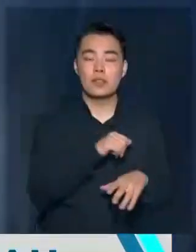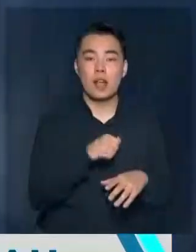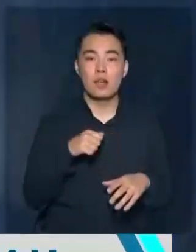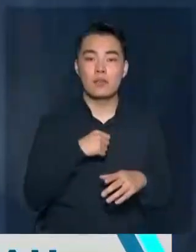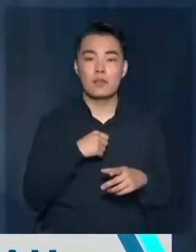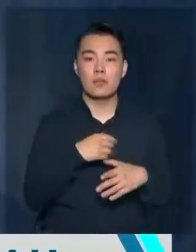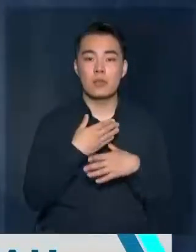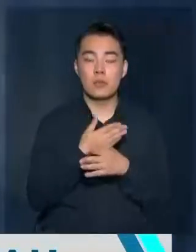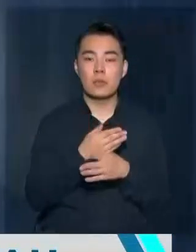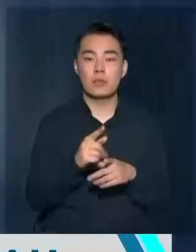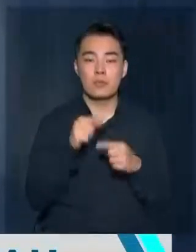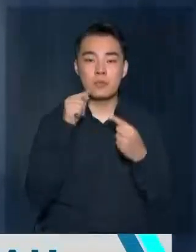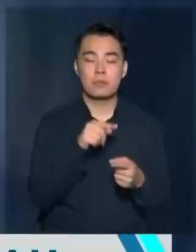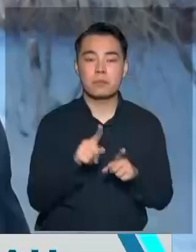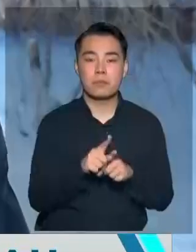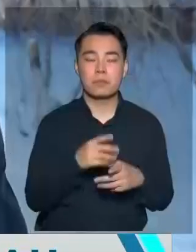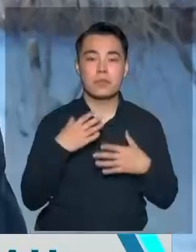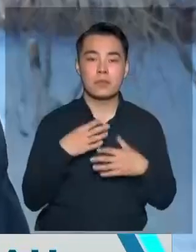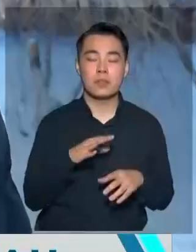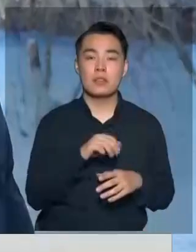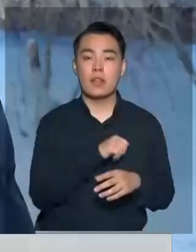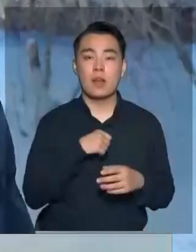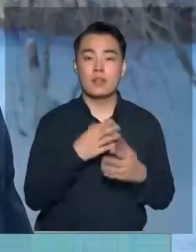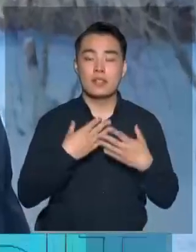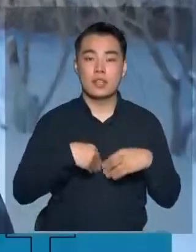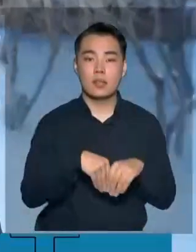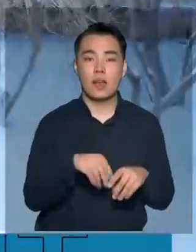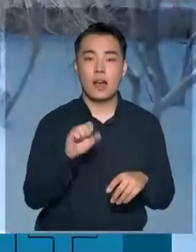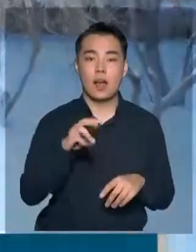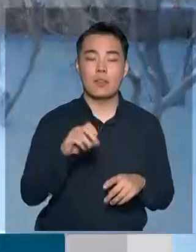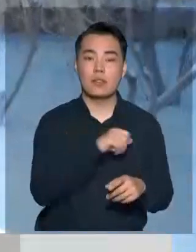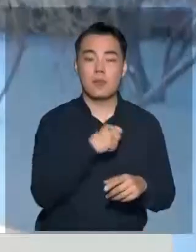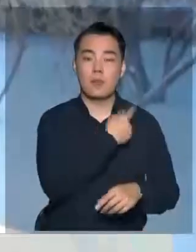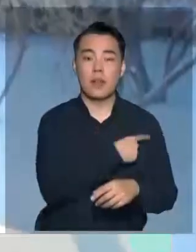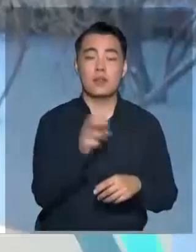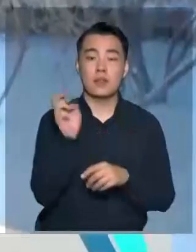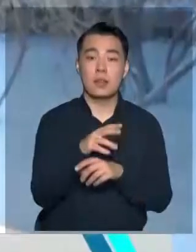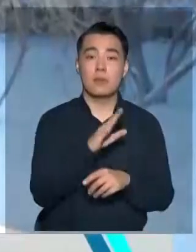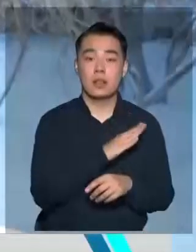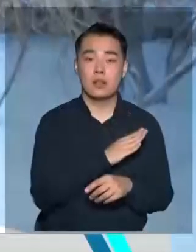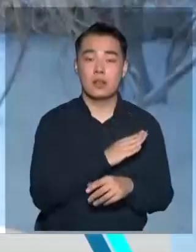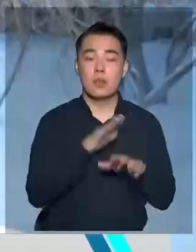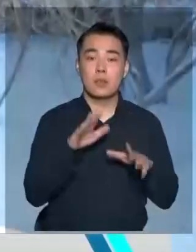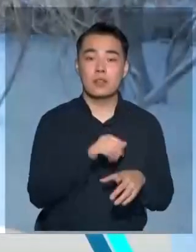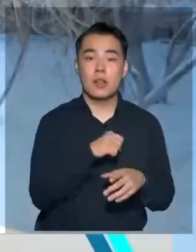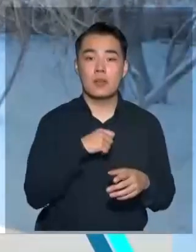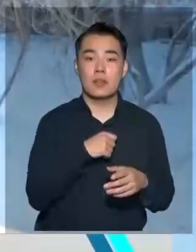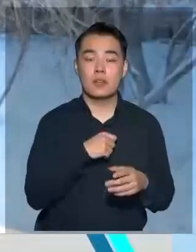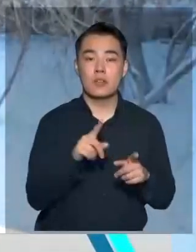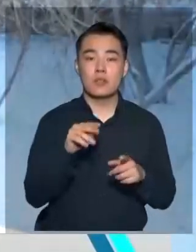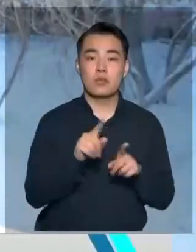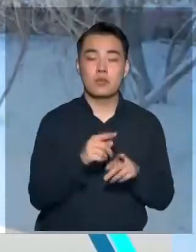қызмет көрсетуден бас тартыпты. Отбасылық амбулаториялық ауруханама барам. Сол жерден тұрып жолдама алғым